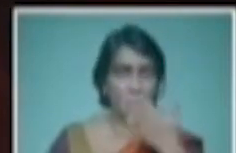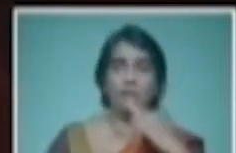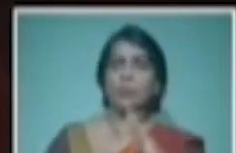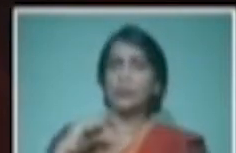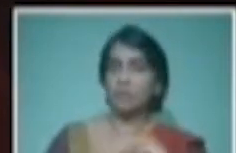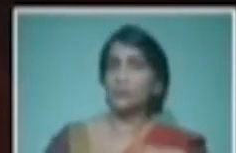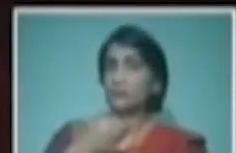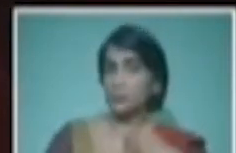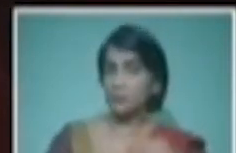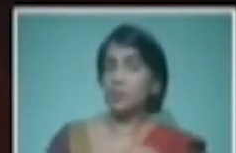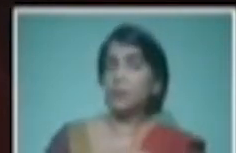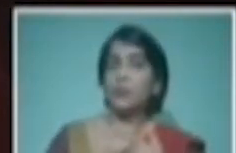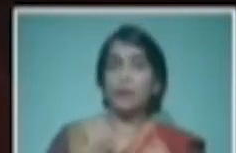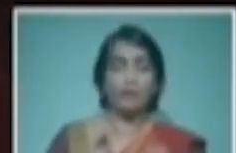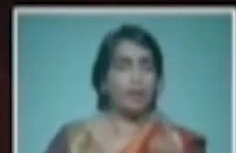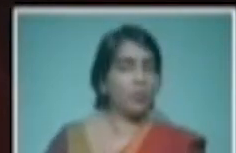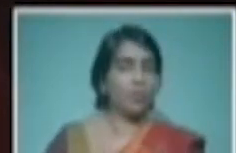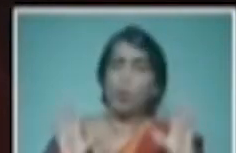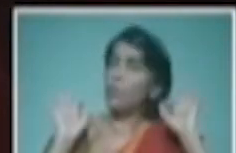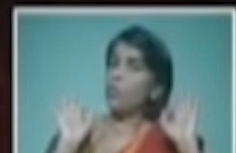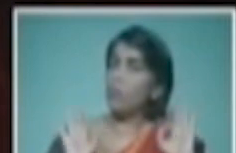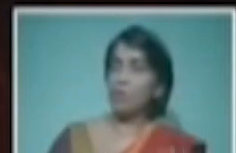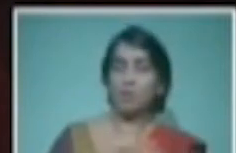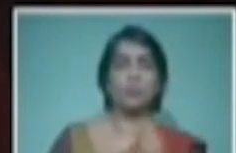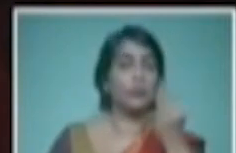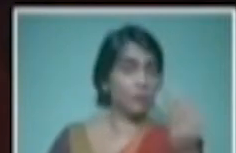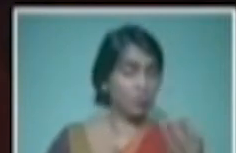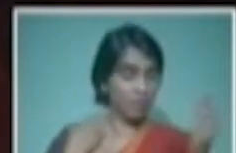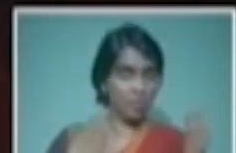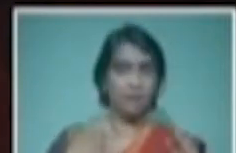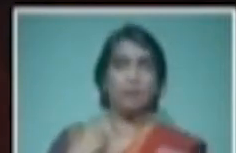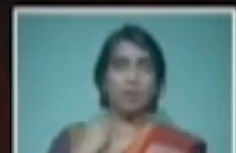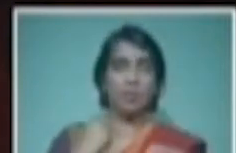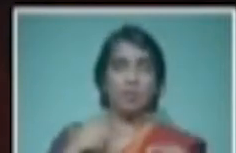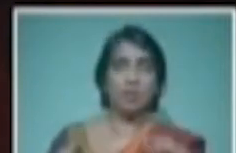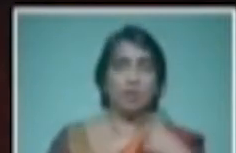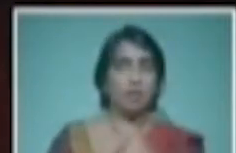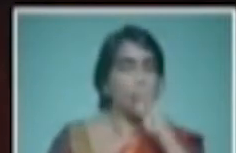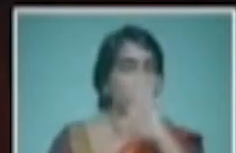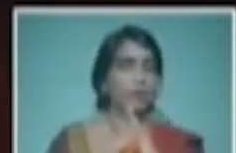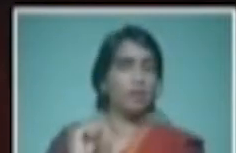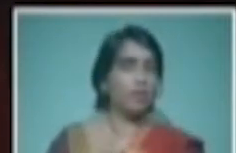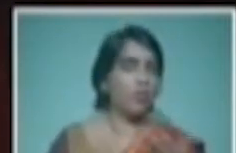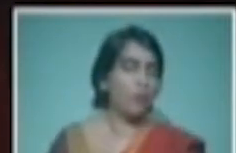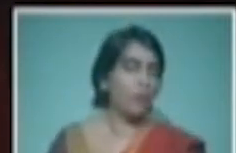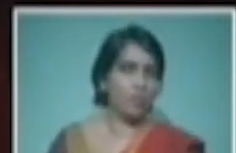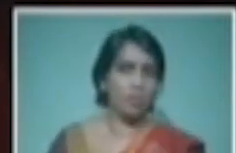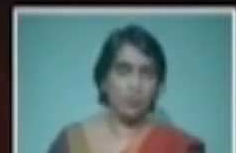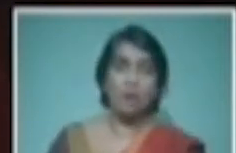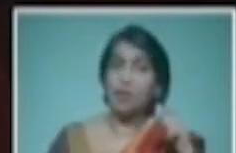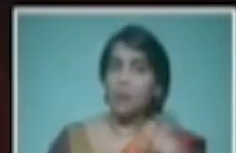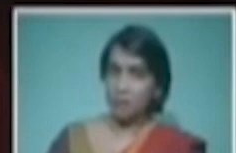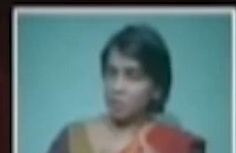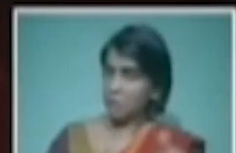කර්මාන්ත සඳහා අවශ්‍ය අමුද්‍රව්‍ය හිඟයකින් තොරව ලබා දීම සඳහා රජයේ සතු වැඩපිළිවෙළ කුමක්ද? අද වන